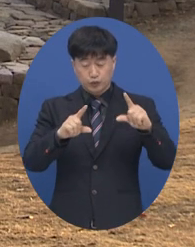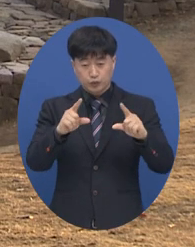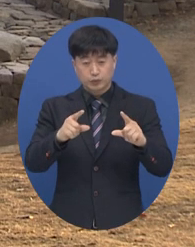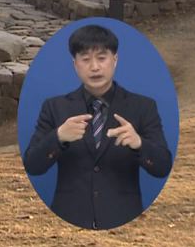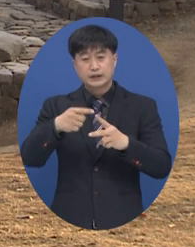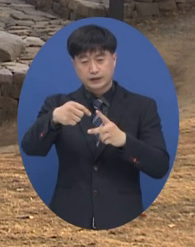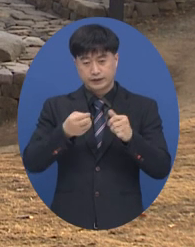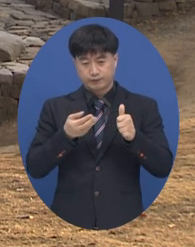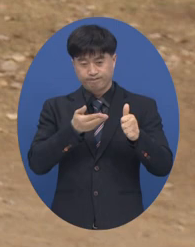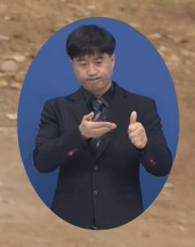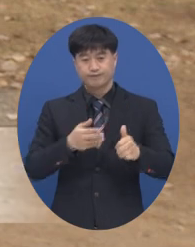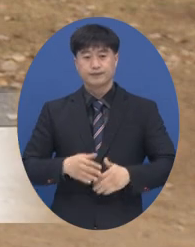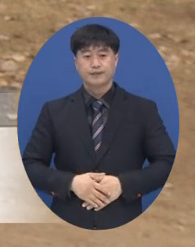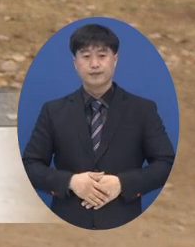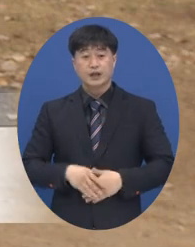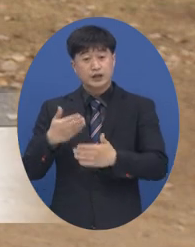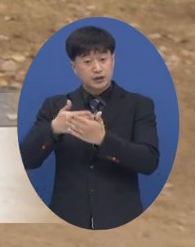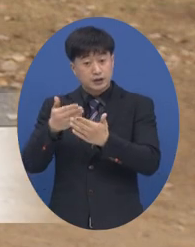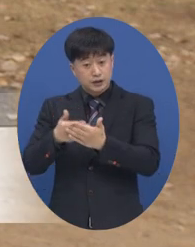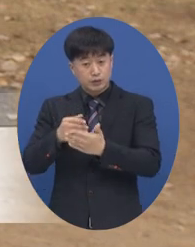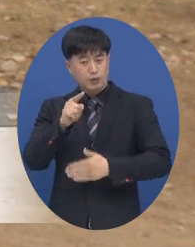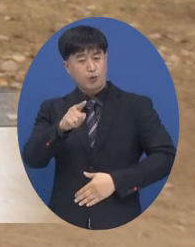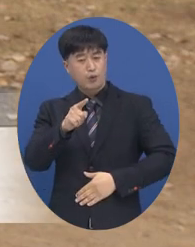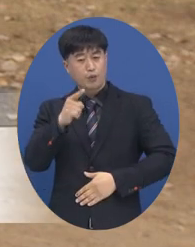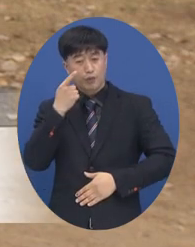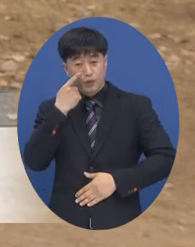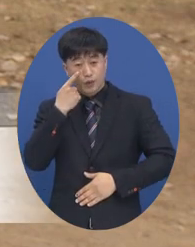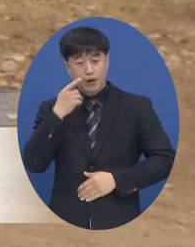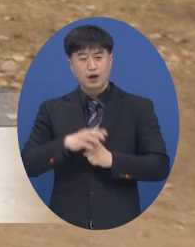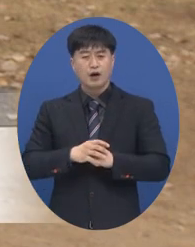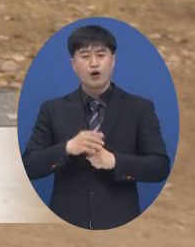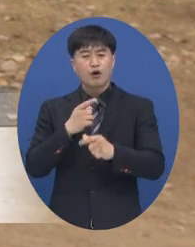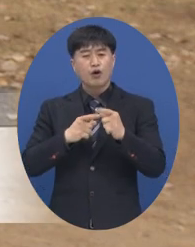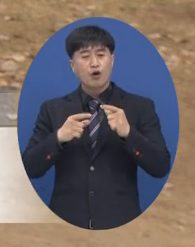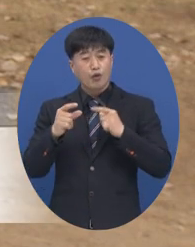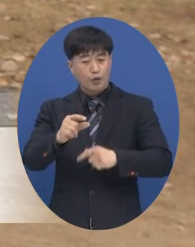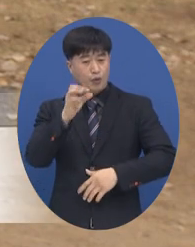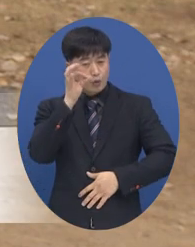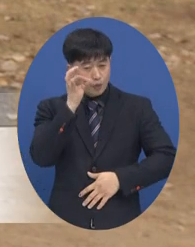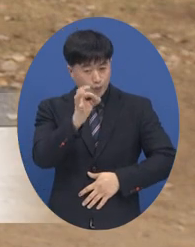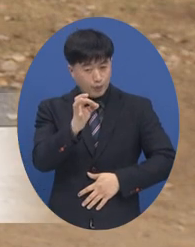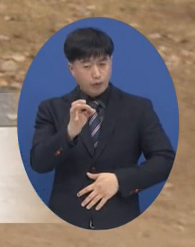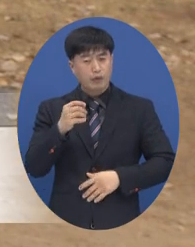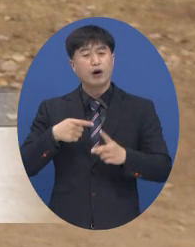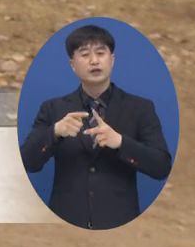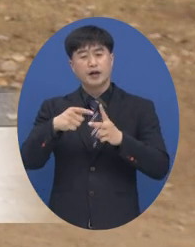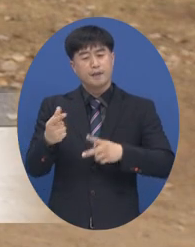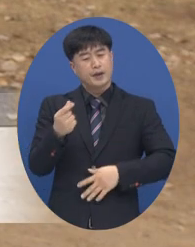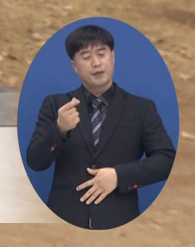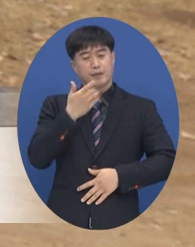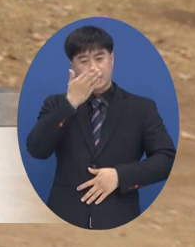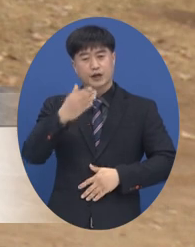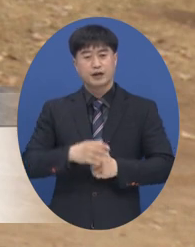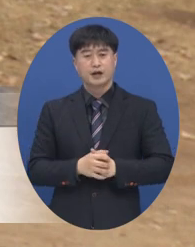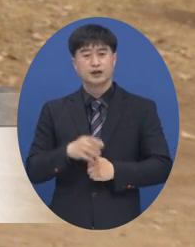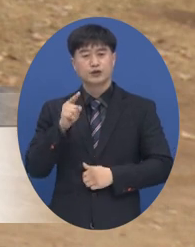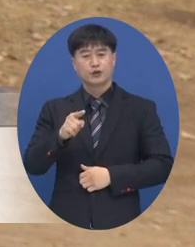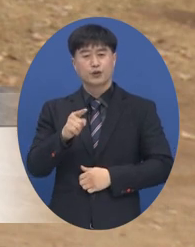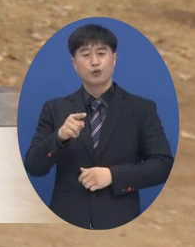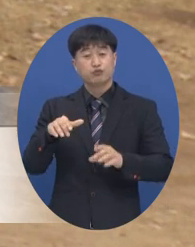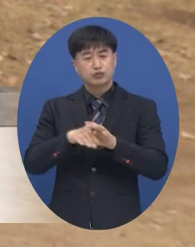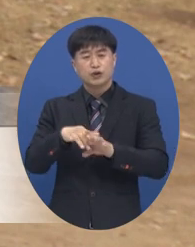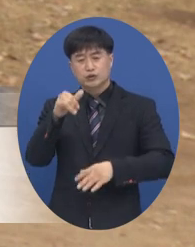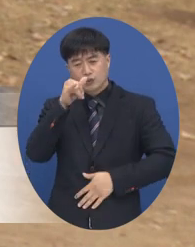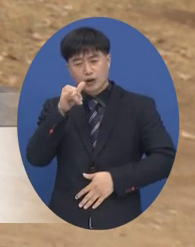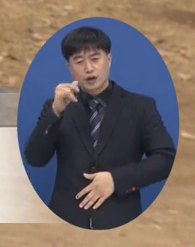돕습니다 그림이라는 것은 절대 노니까 한번 더 쳐다보게 되고 또 이 이력이 빨라 지죠 저런게 있었구나